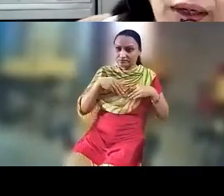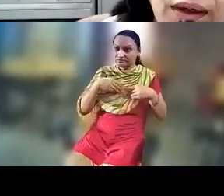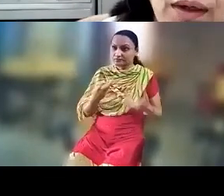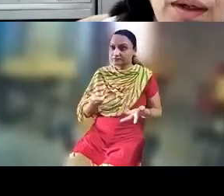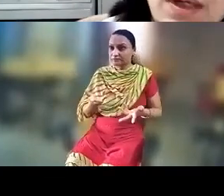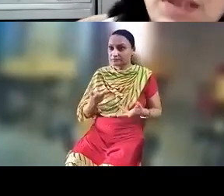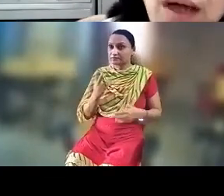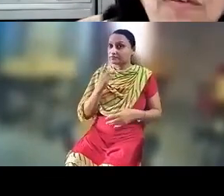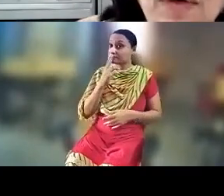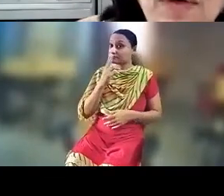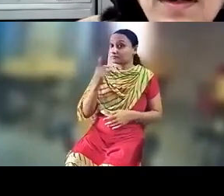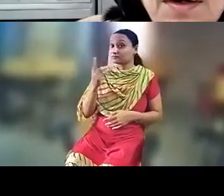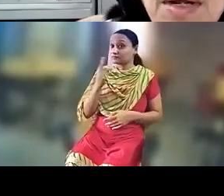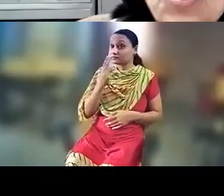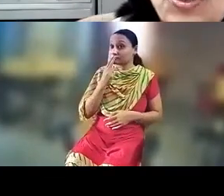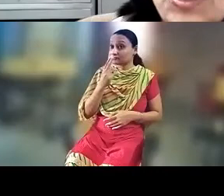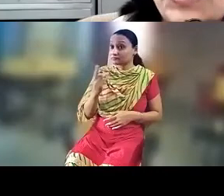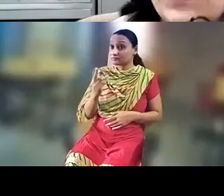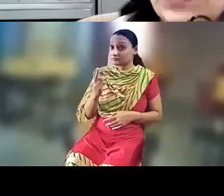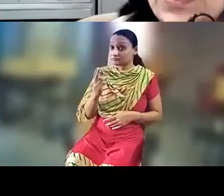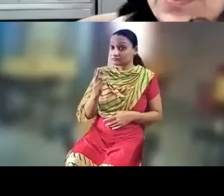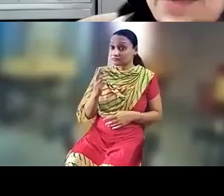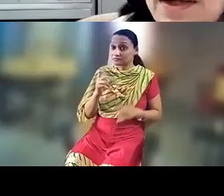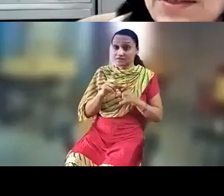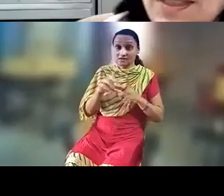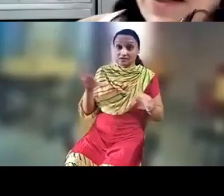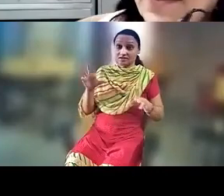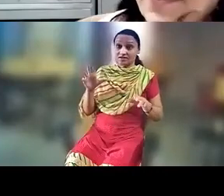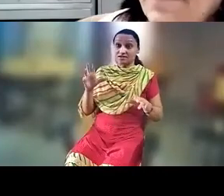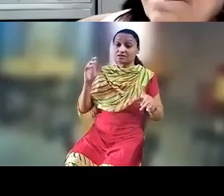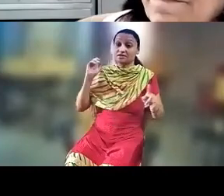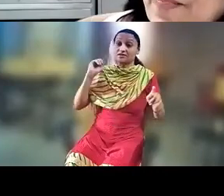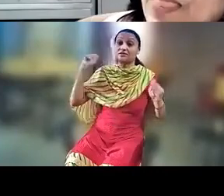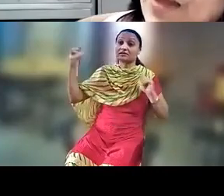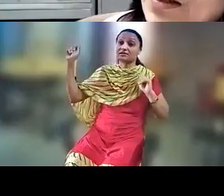स्मोकिंग या फिर डेंजरस फिजिकल डेयर्स लाइक